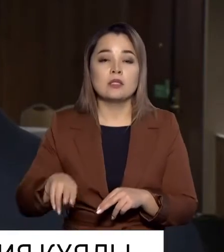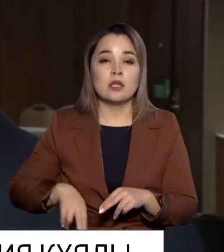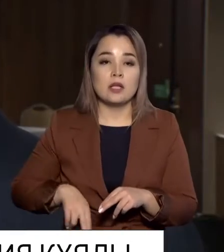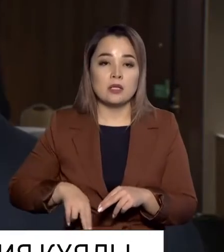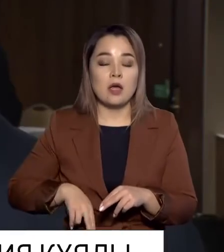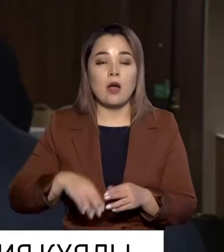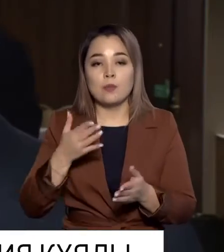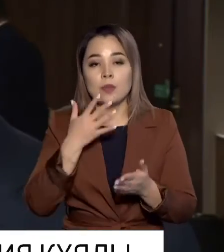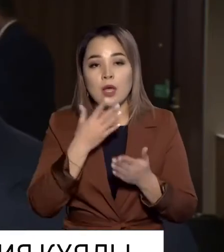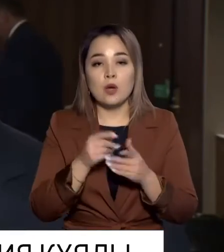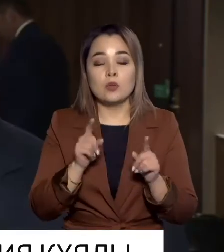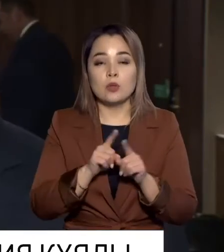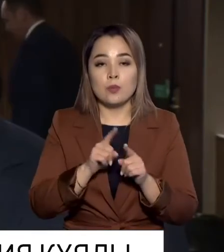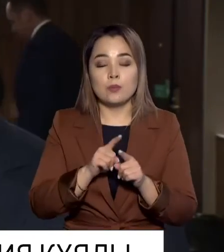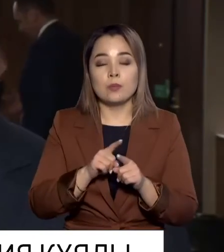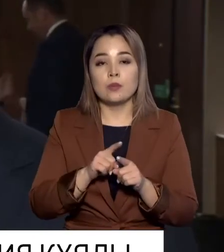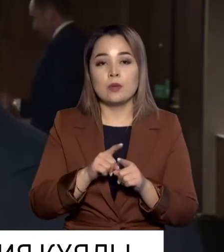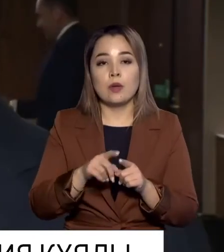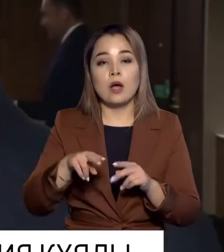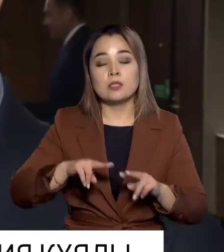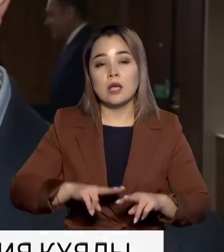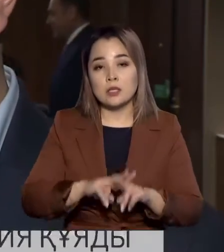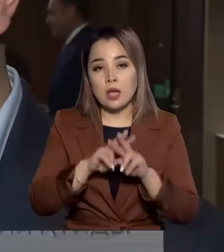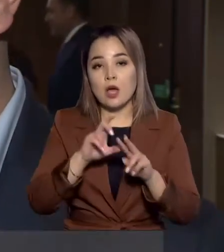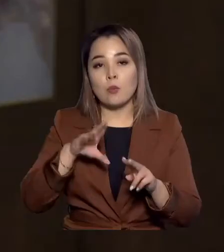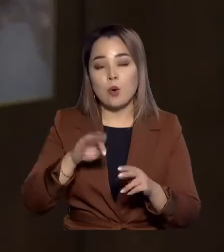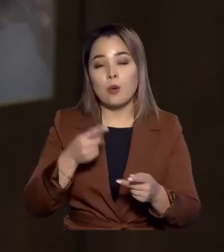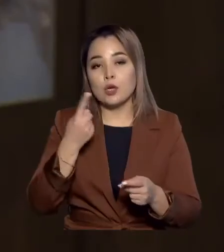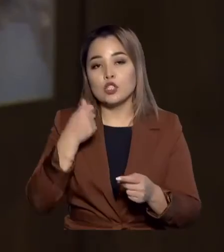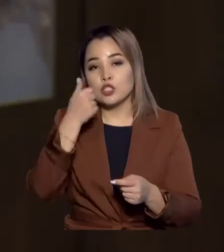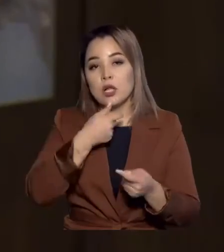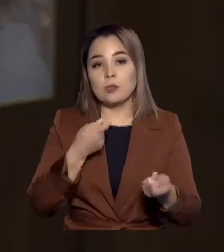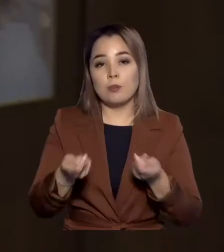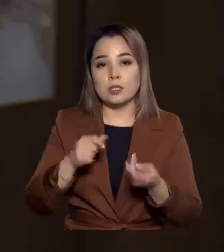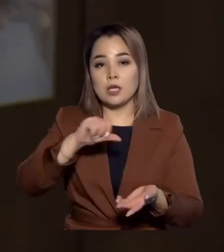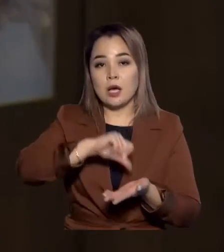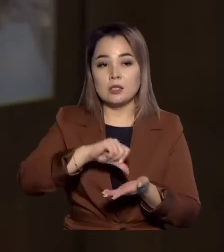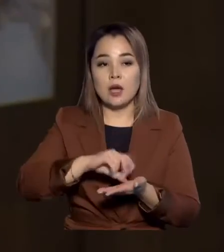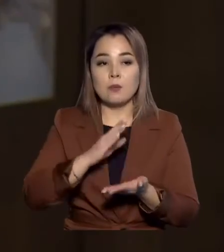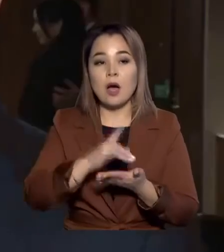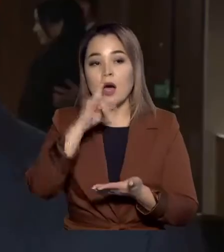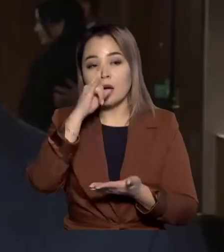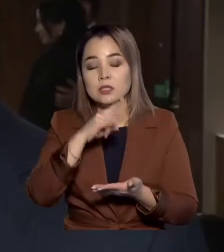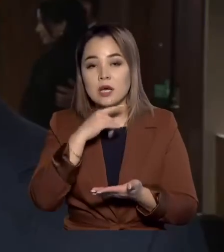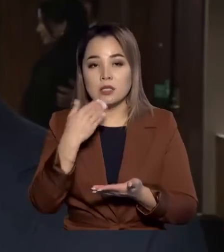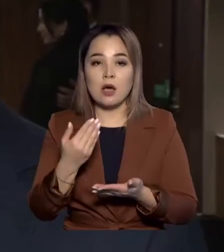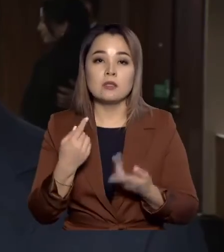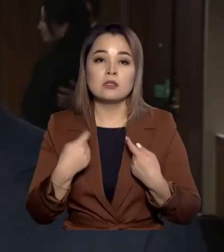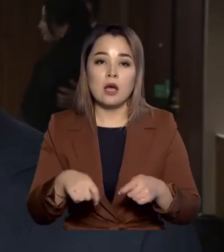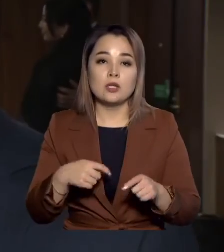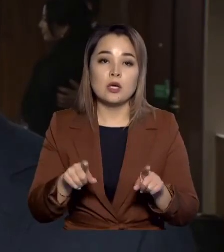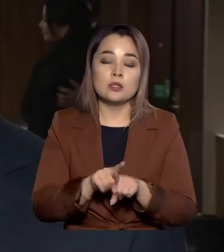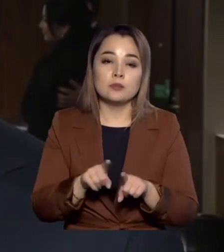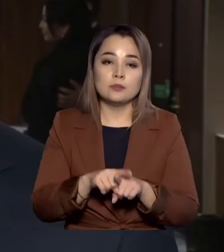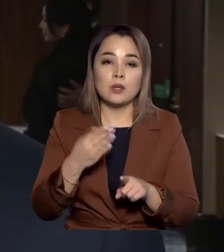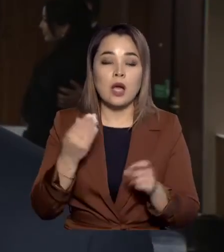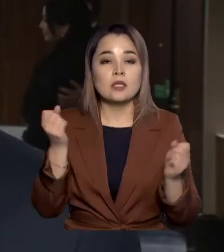Экспо 2017 жылы өткен кезде бір жыл осы экспо басқарған, осы Қазақстанды нарығын анықтаған.